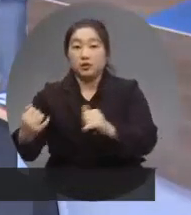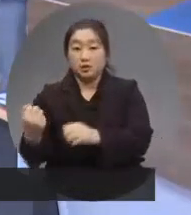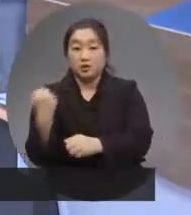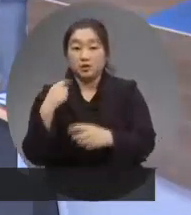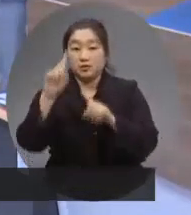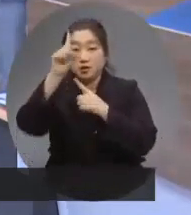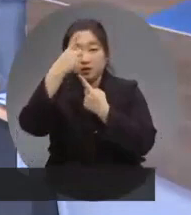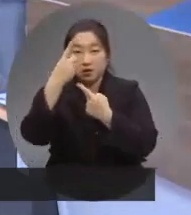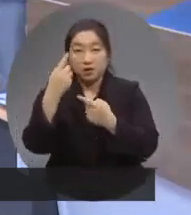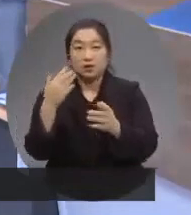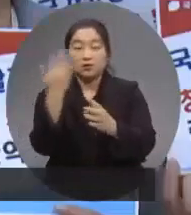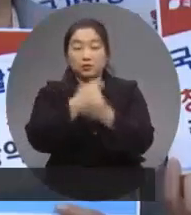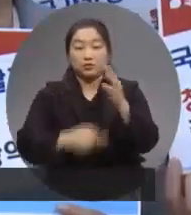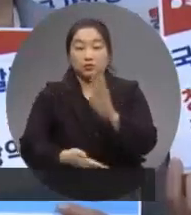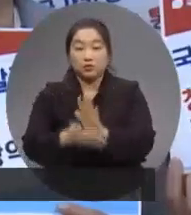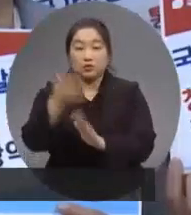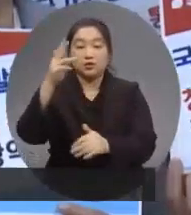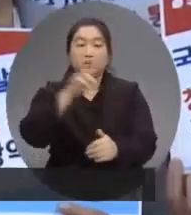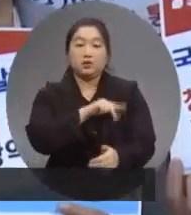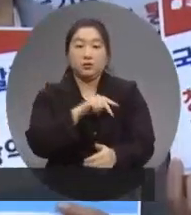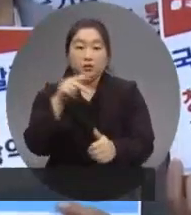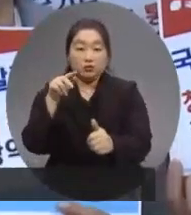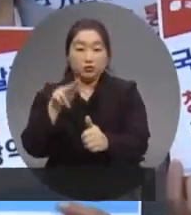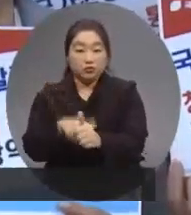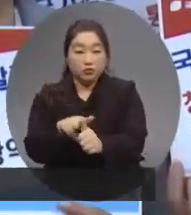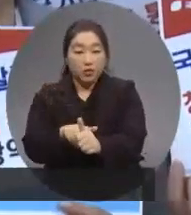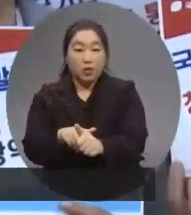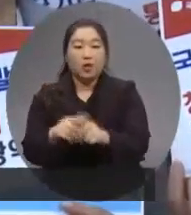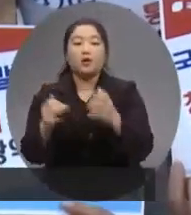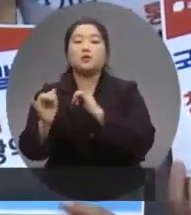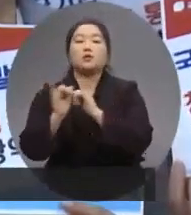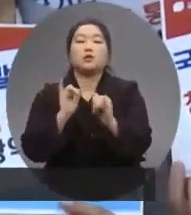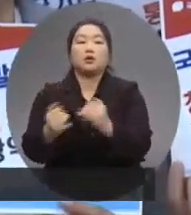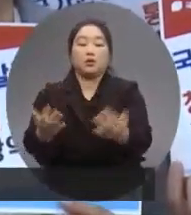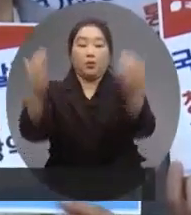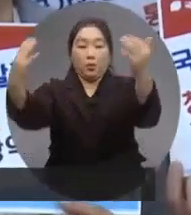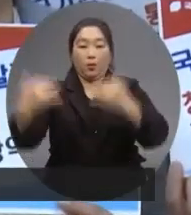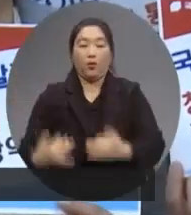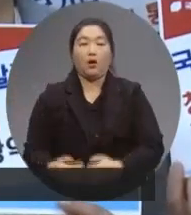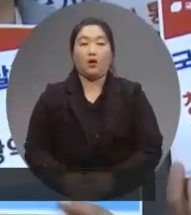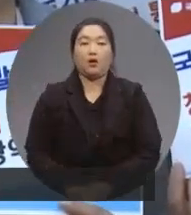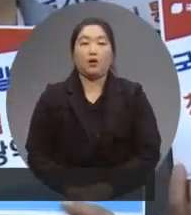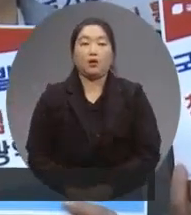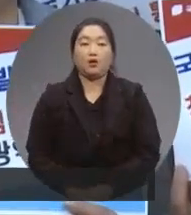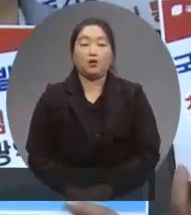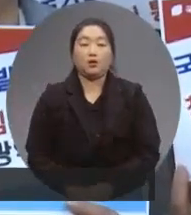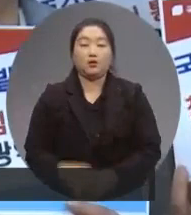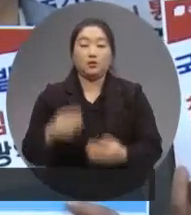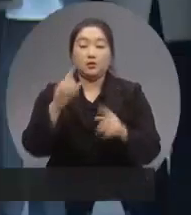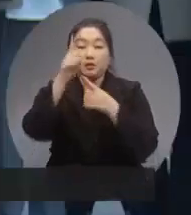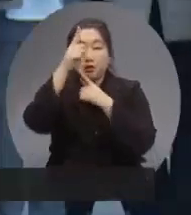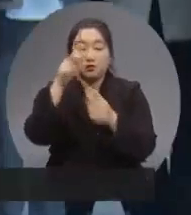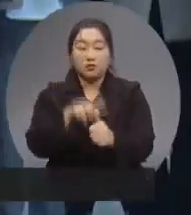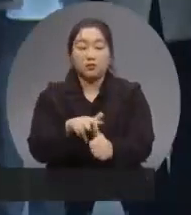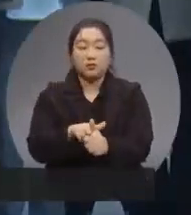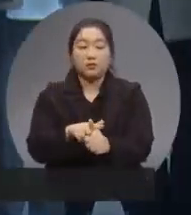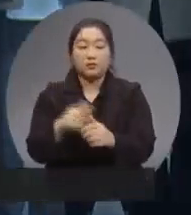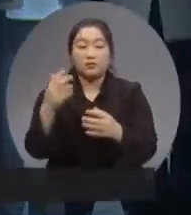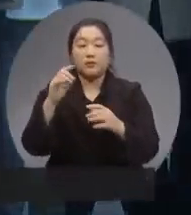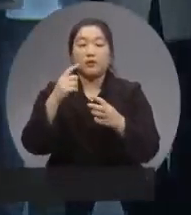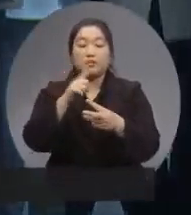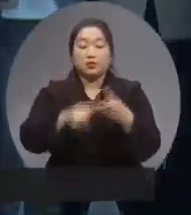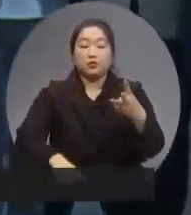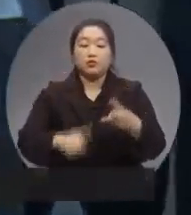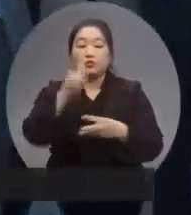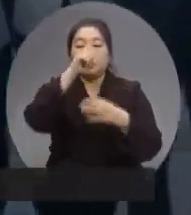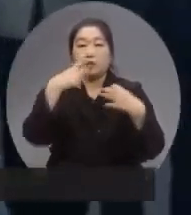이상조 청주시의원 후보와 같은 당 의원들도 기자회견을 열었습니다. 이 후보는 윤석열 정부의